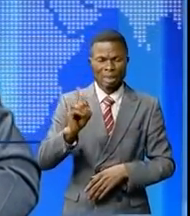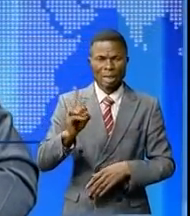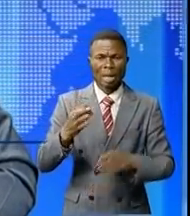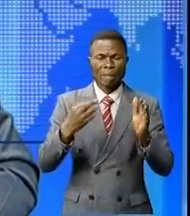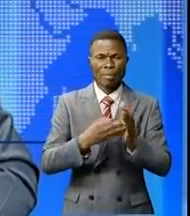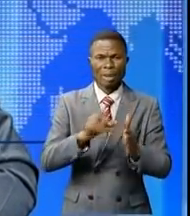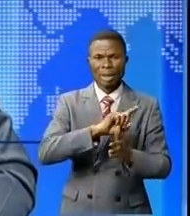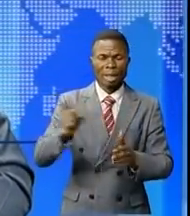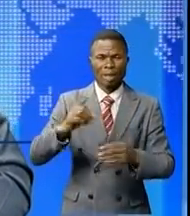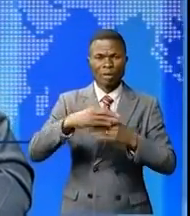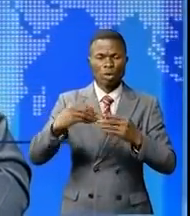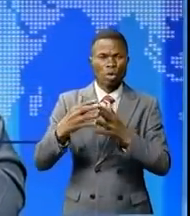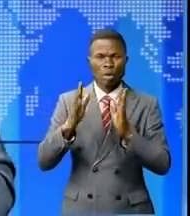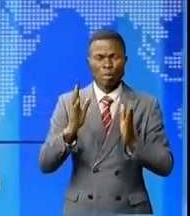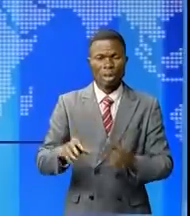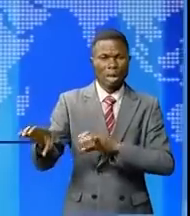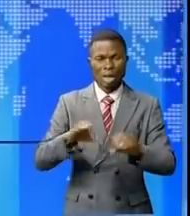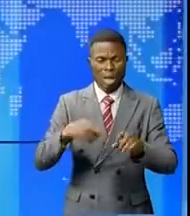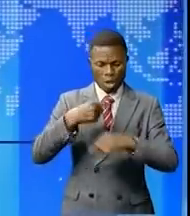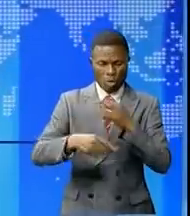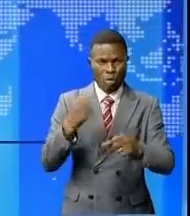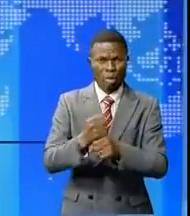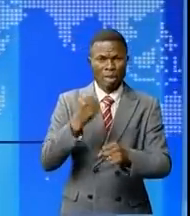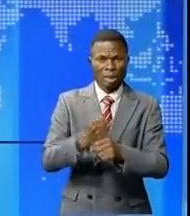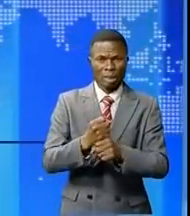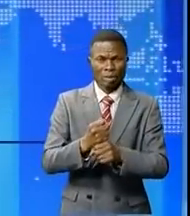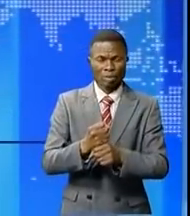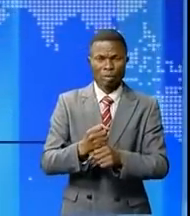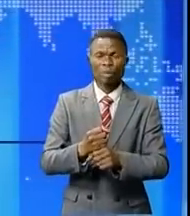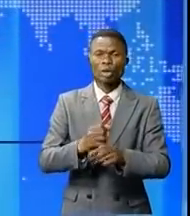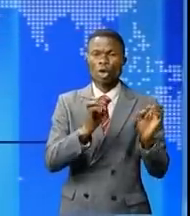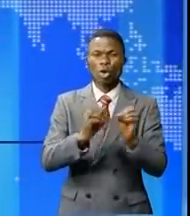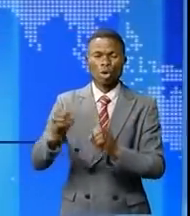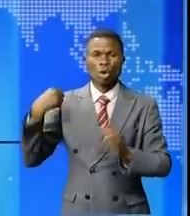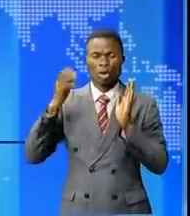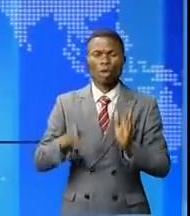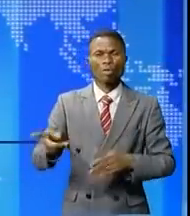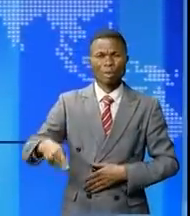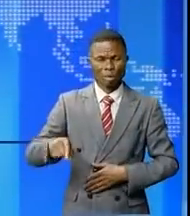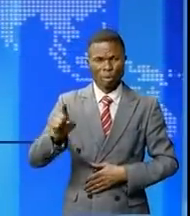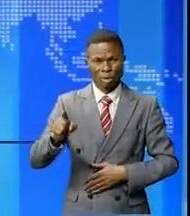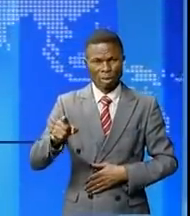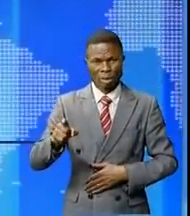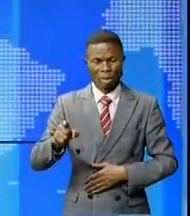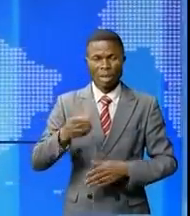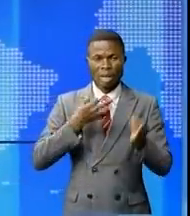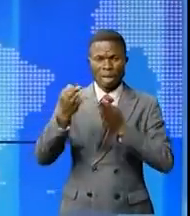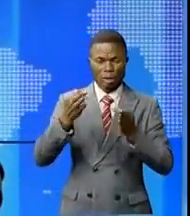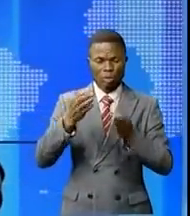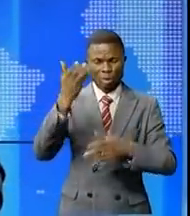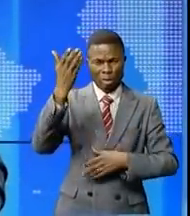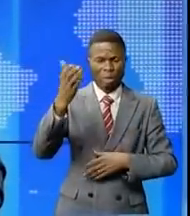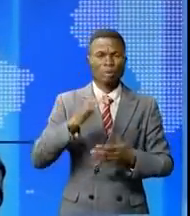dollars américains la cérémonie de lancement des travaux a été présidée par le gouverneur de province commentaires ou des